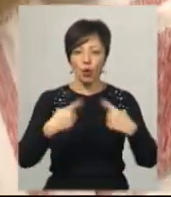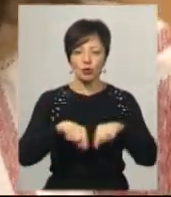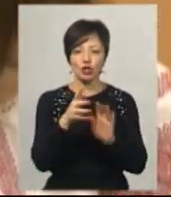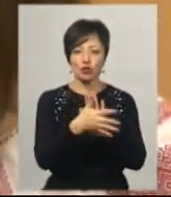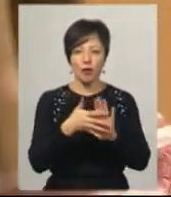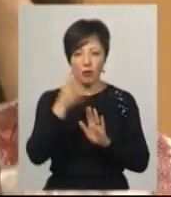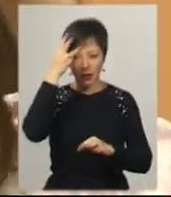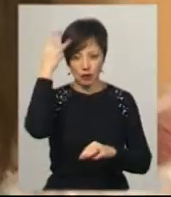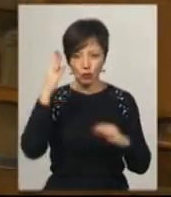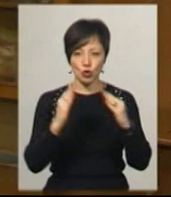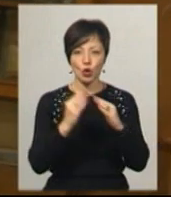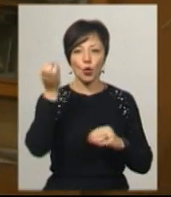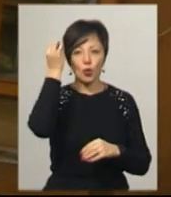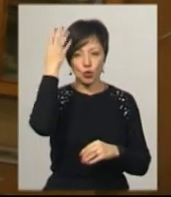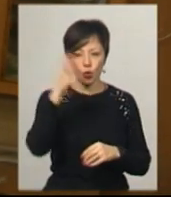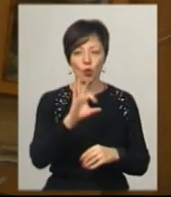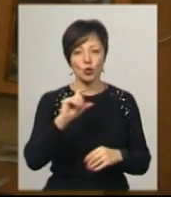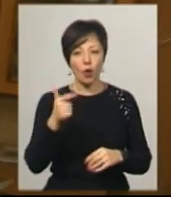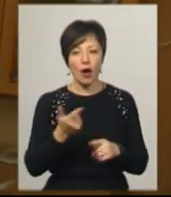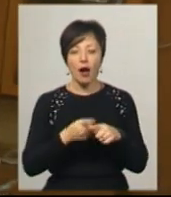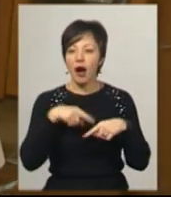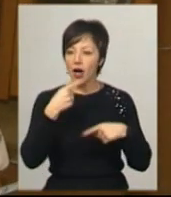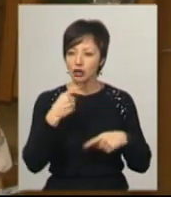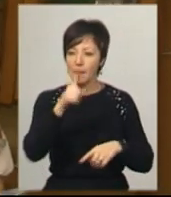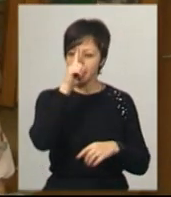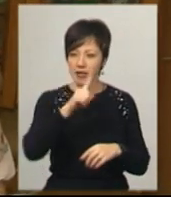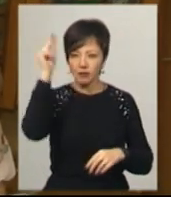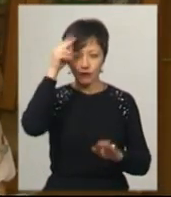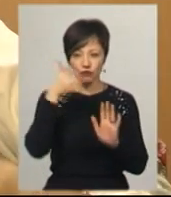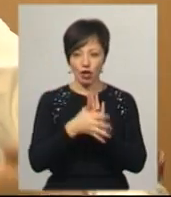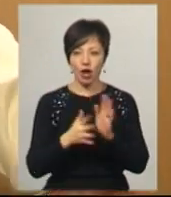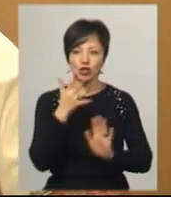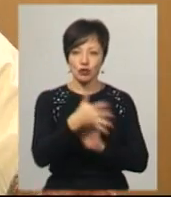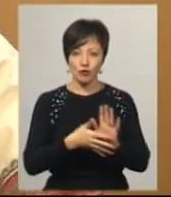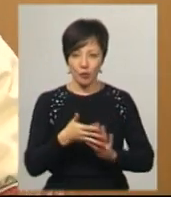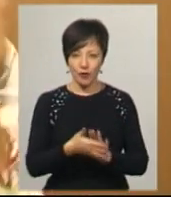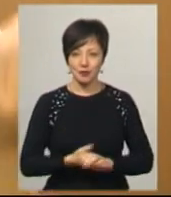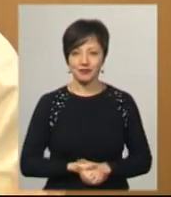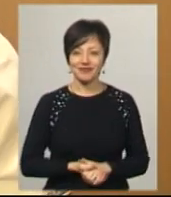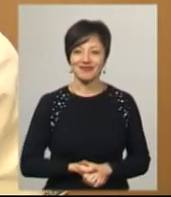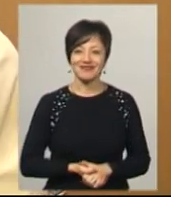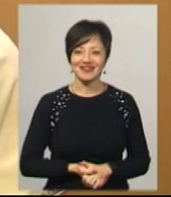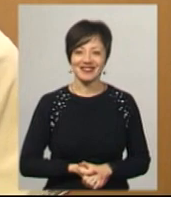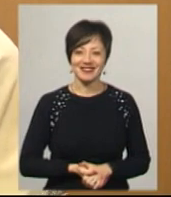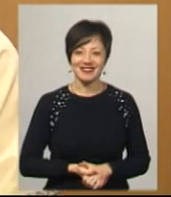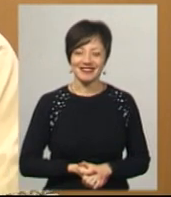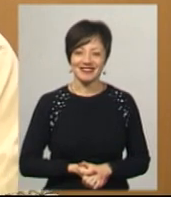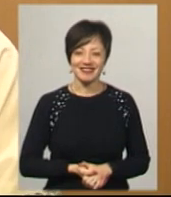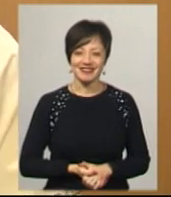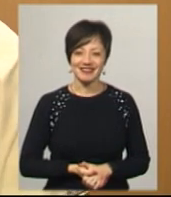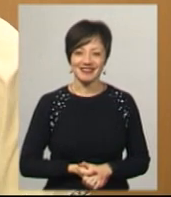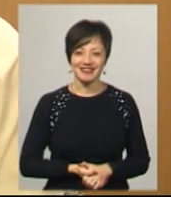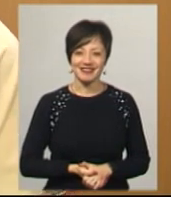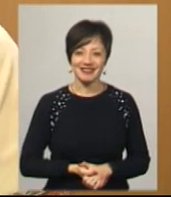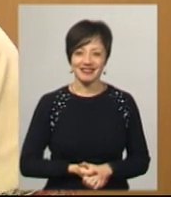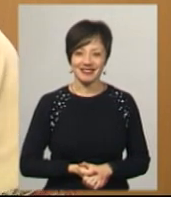жестової мови в Хмельницькому будинку культури УТОГ. Марія Єремчук каже, місяць вивчає жестову мову. Добрий день. Мене